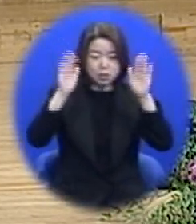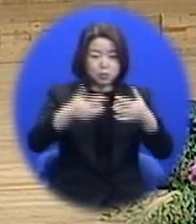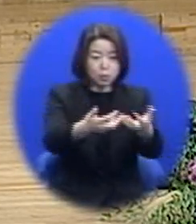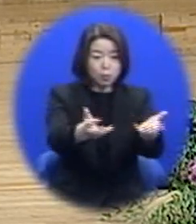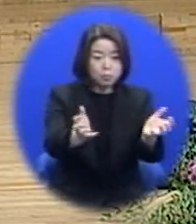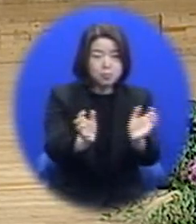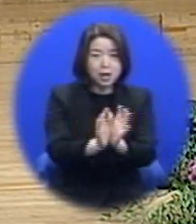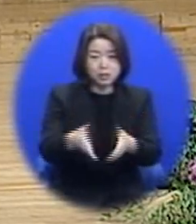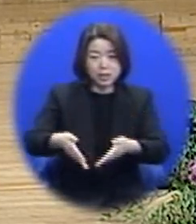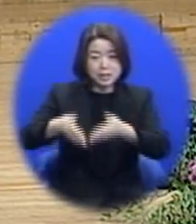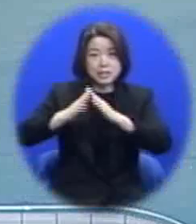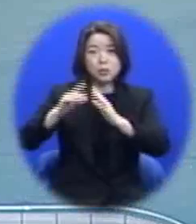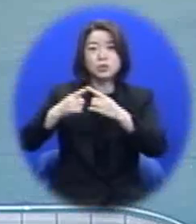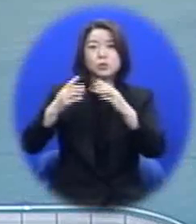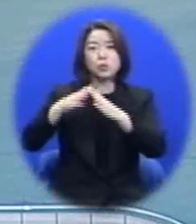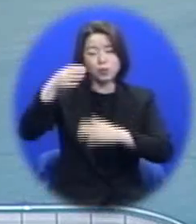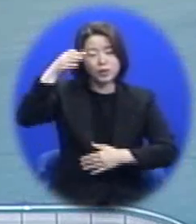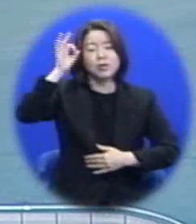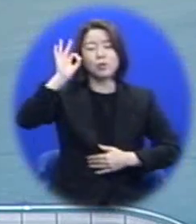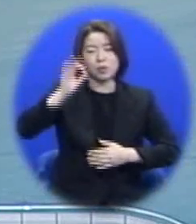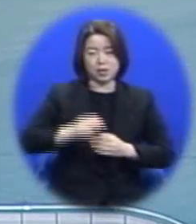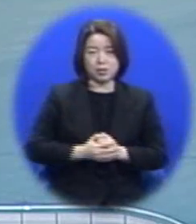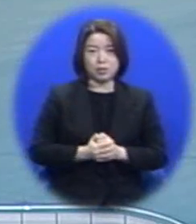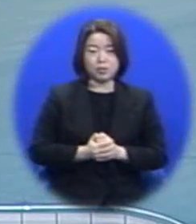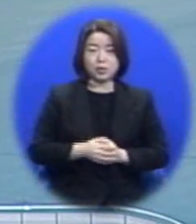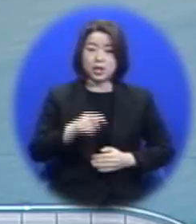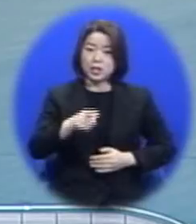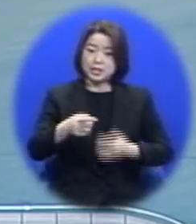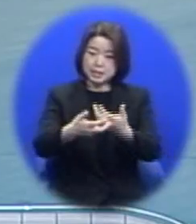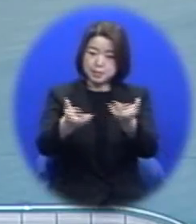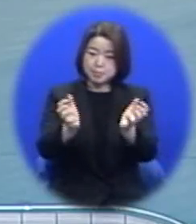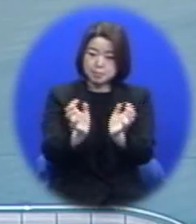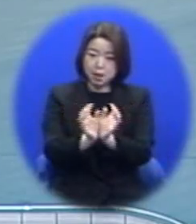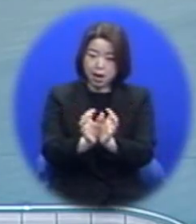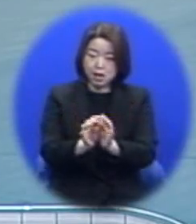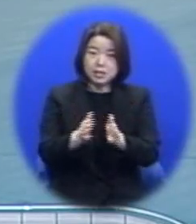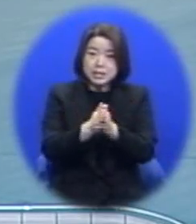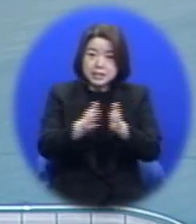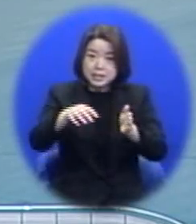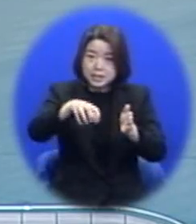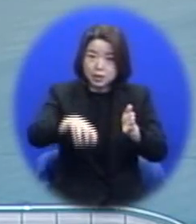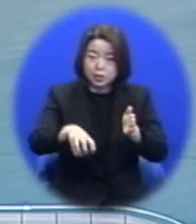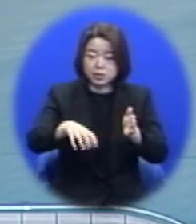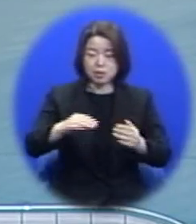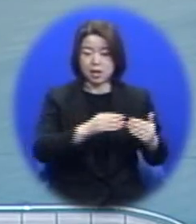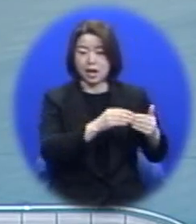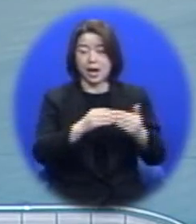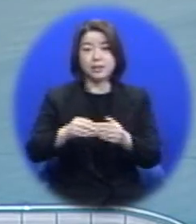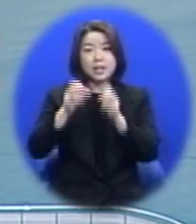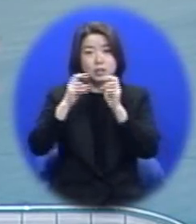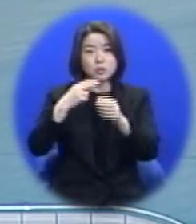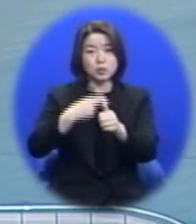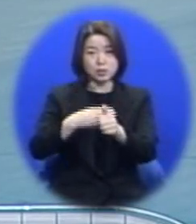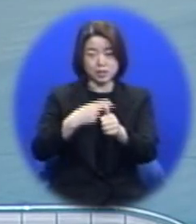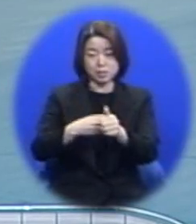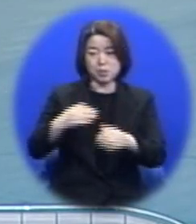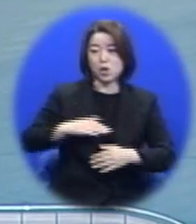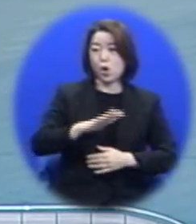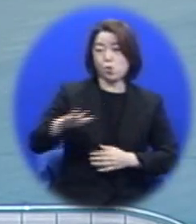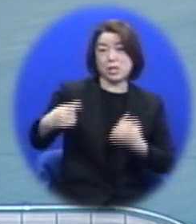기억이 납니다. 그 마을 입구에서 우리를 안내하시던 선교사님이 일행들에게